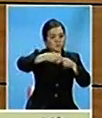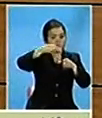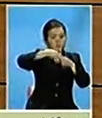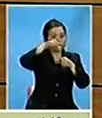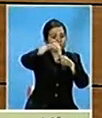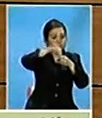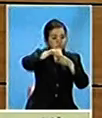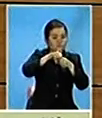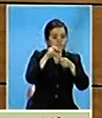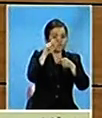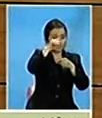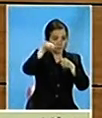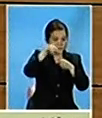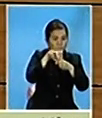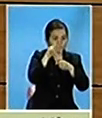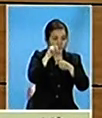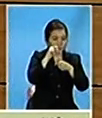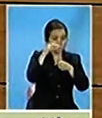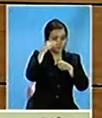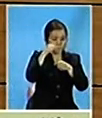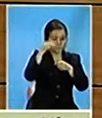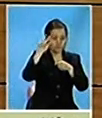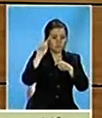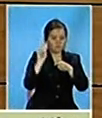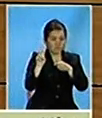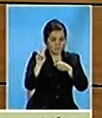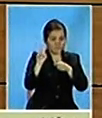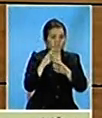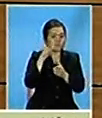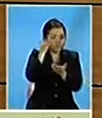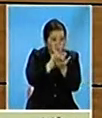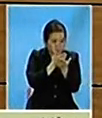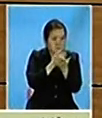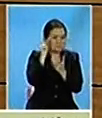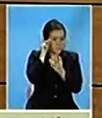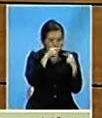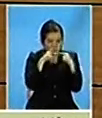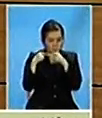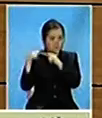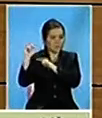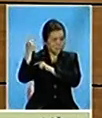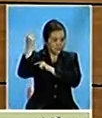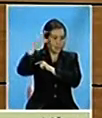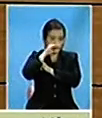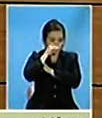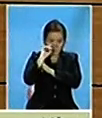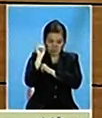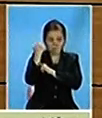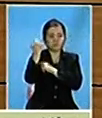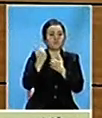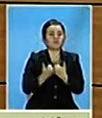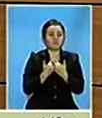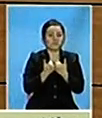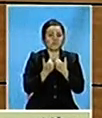ยพูดกันมาหลายครั้งแล้วก็พักไปเป็นระยะกลับมาปัดฝุ่นอีกครั้งหนึ่งแล้ว